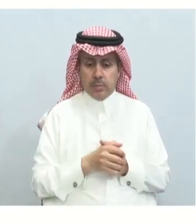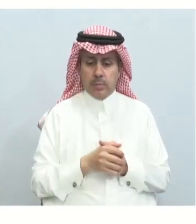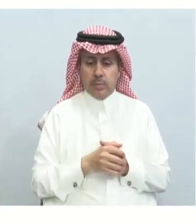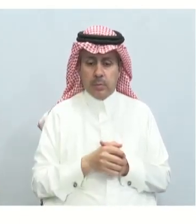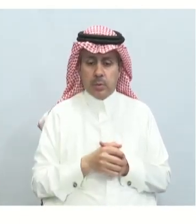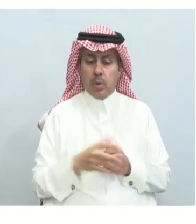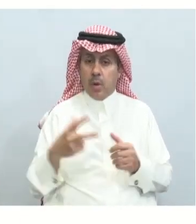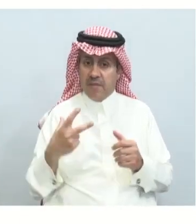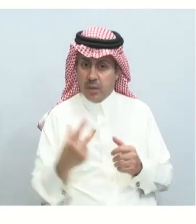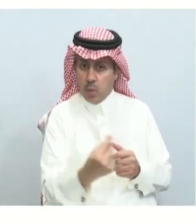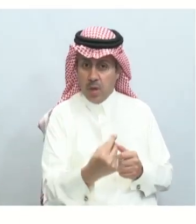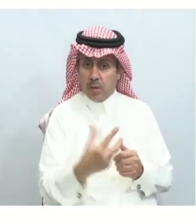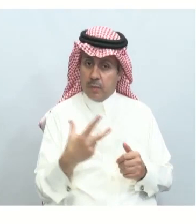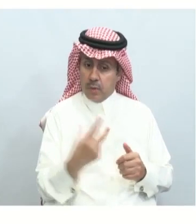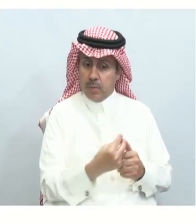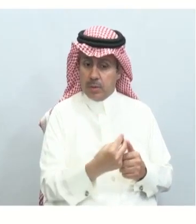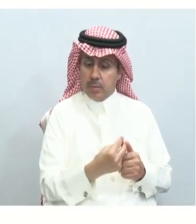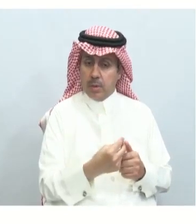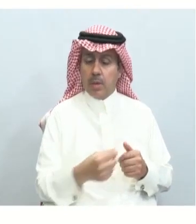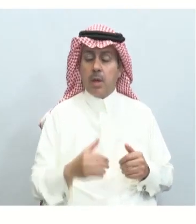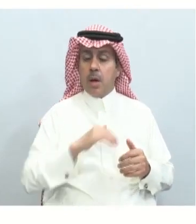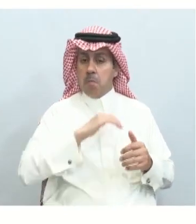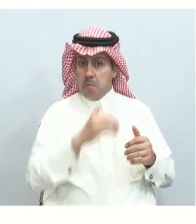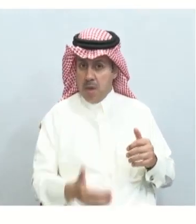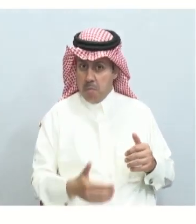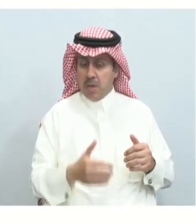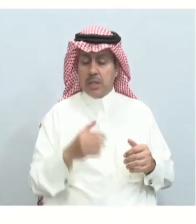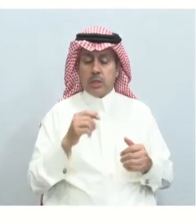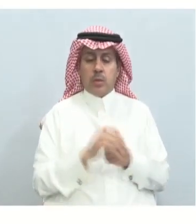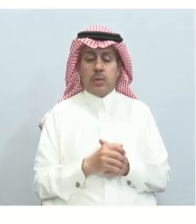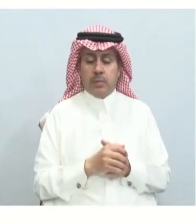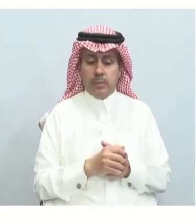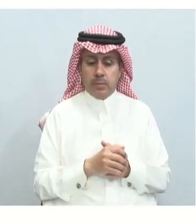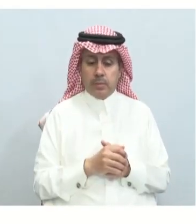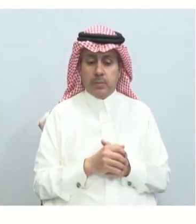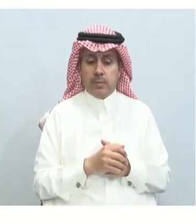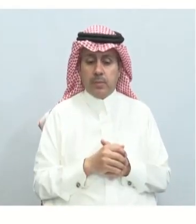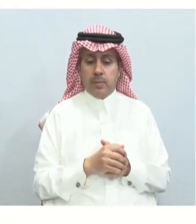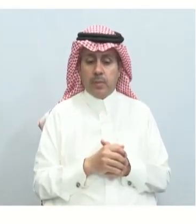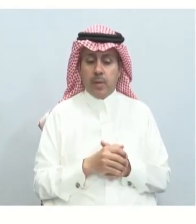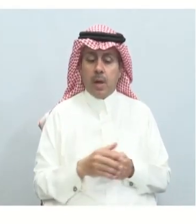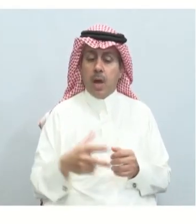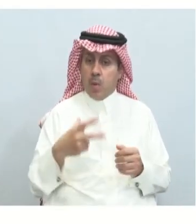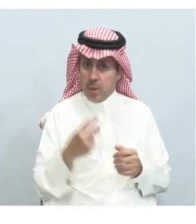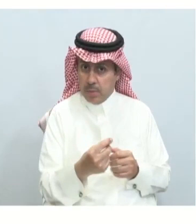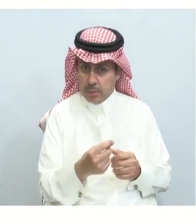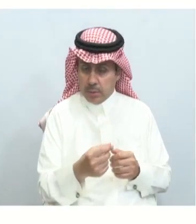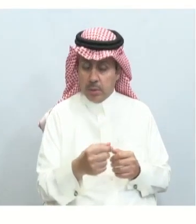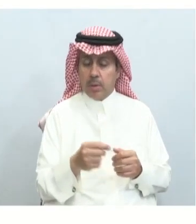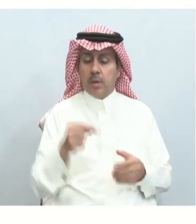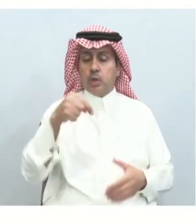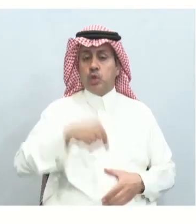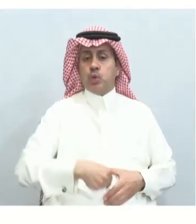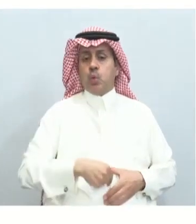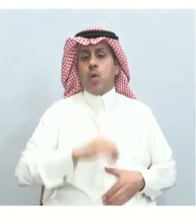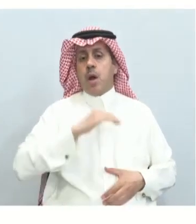فيه وتحقن في الموضع المناسب من مهبل زوجته وهذا ايضا لا اشكال فيه او رحمها تلقيح